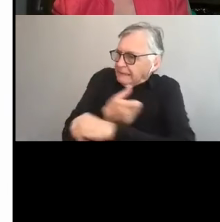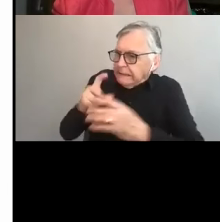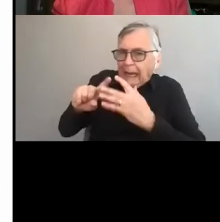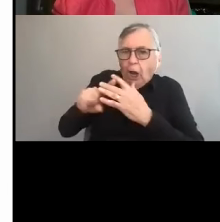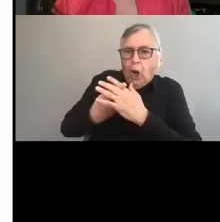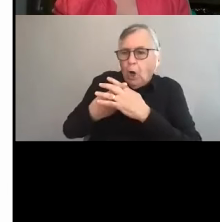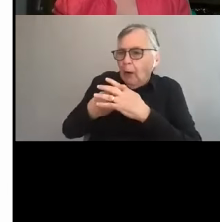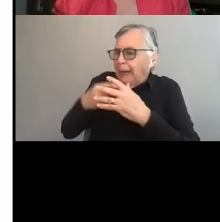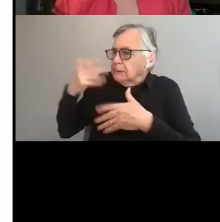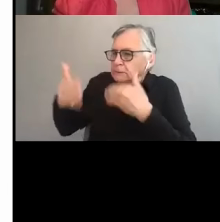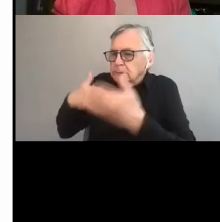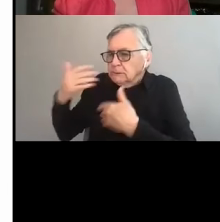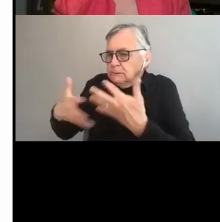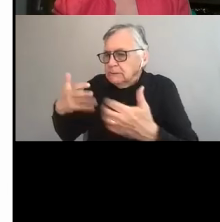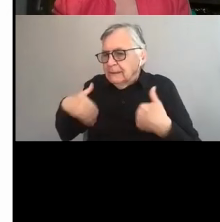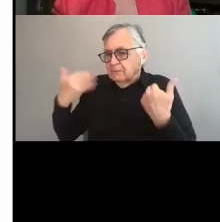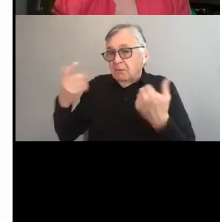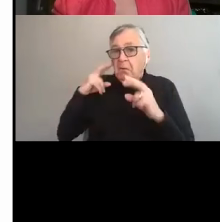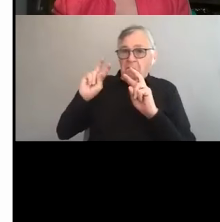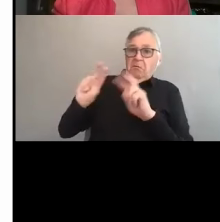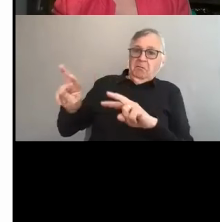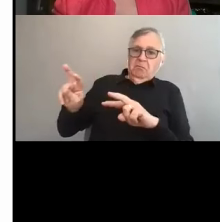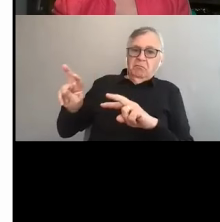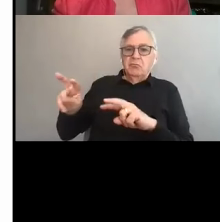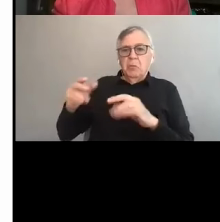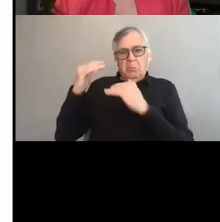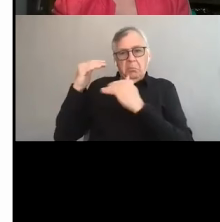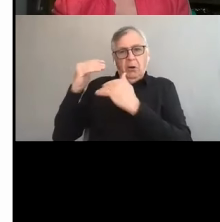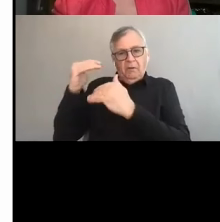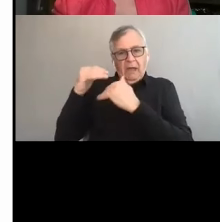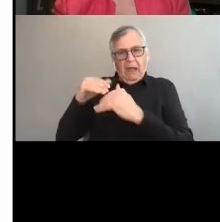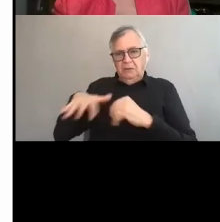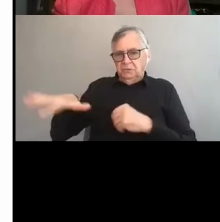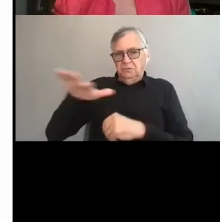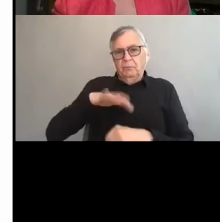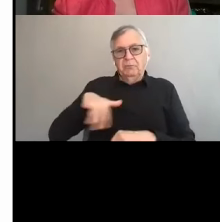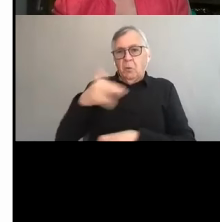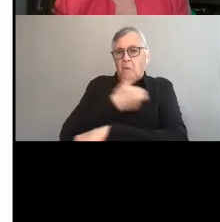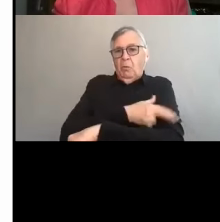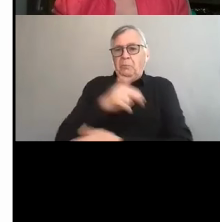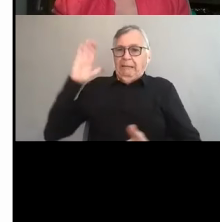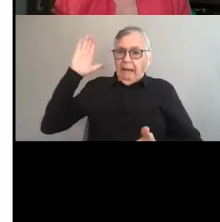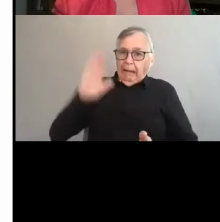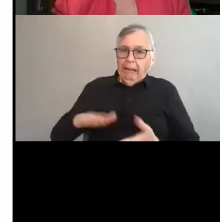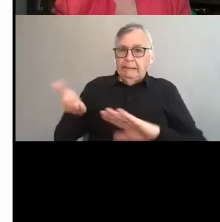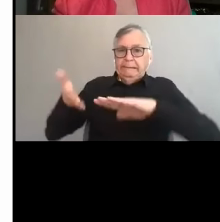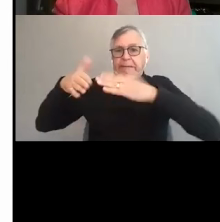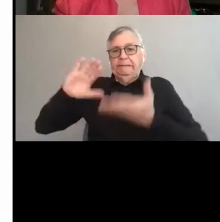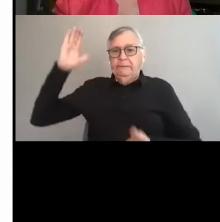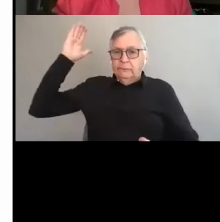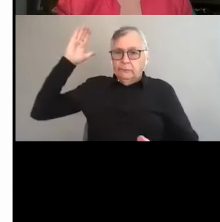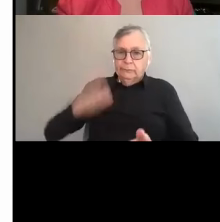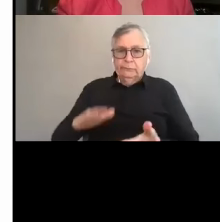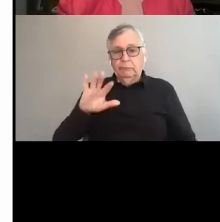la campagne de vaccination. Ils observent justement un taux de protection contre la maladie, l'hospitalisation, le décès, du même ordre de grandeur